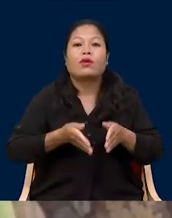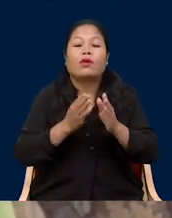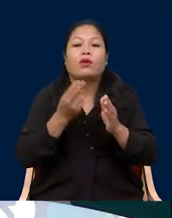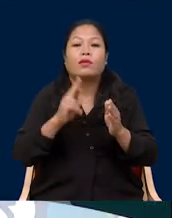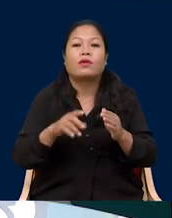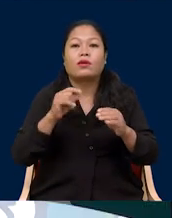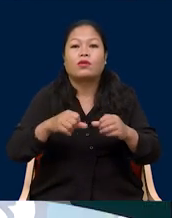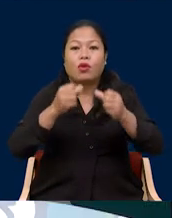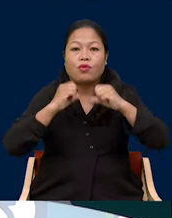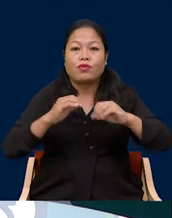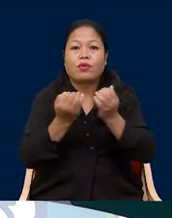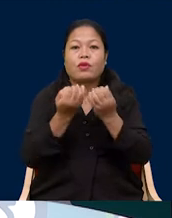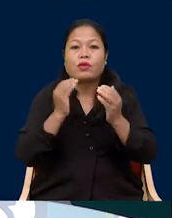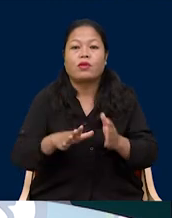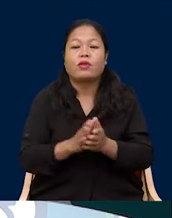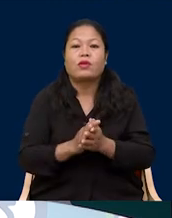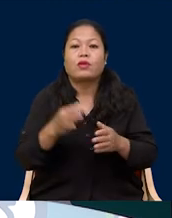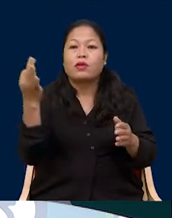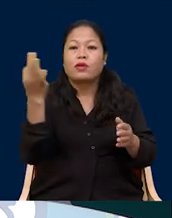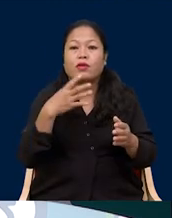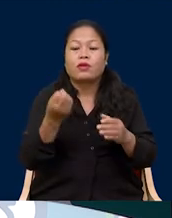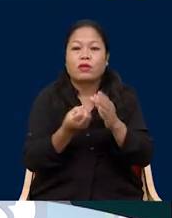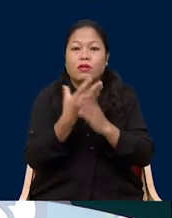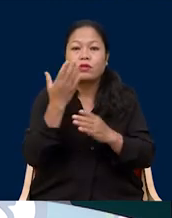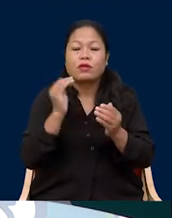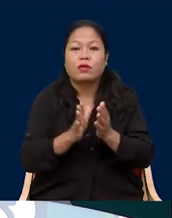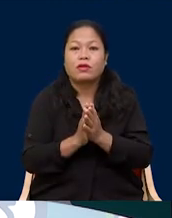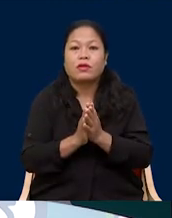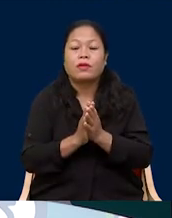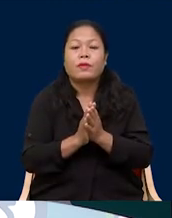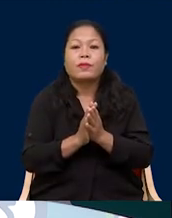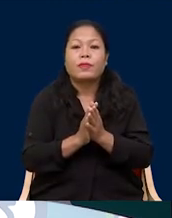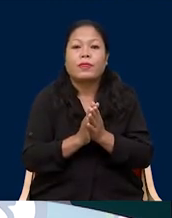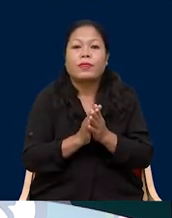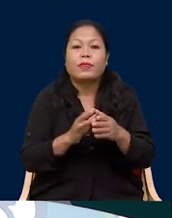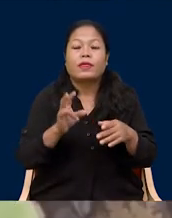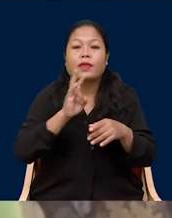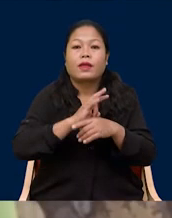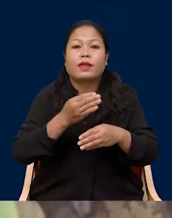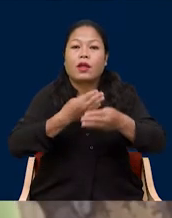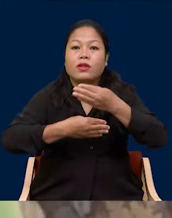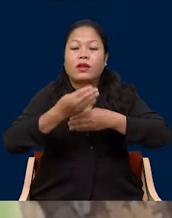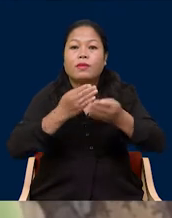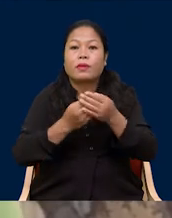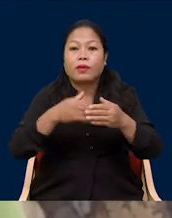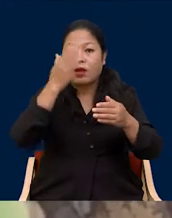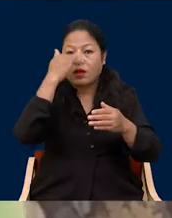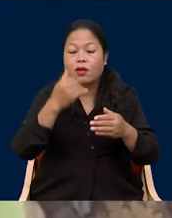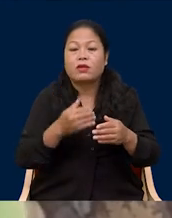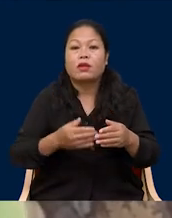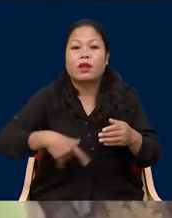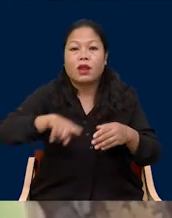क्रममा छ, यसलाई चाहिँ यसको प्रयोग गरेर चाहिँ नयाँ नयाँ सृजनात्मक जस्तै उद्यमशीलतामा नयाँ नयाँ व्यापारमा